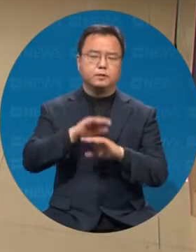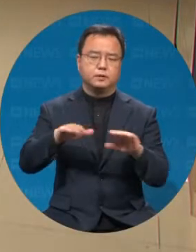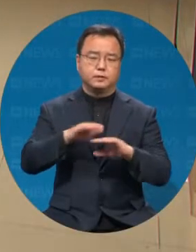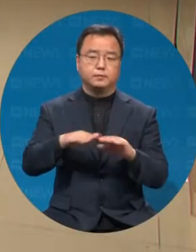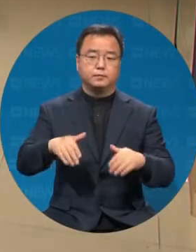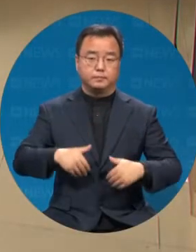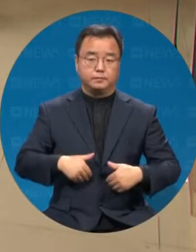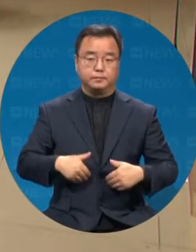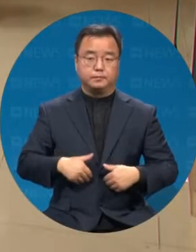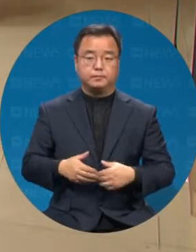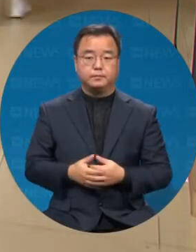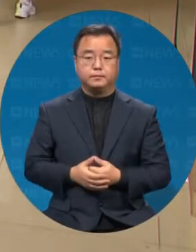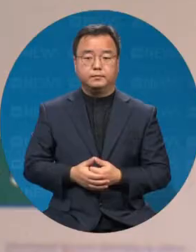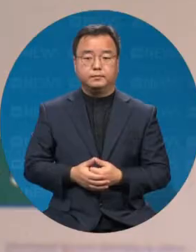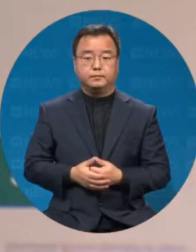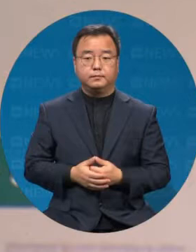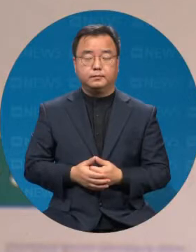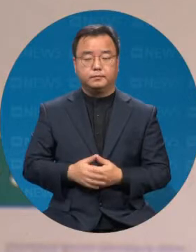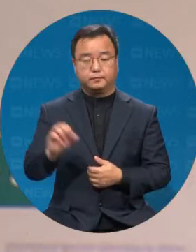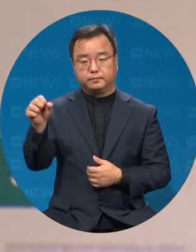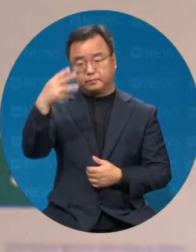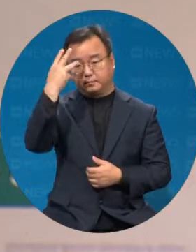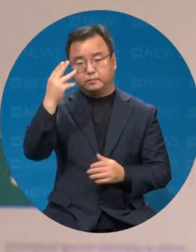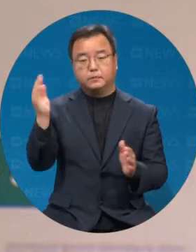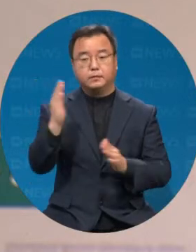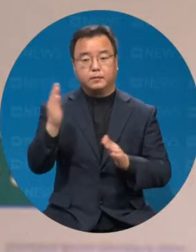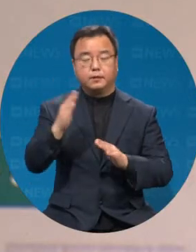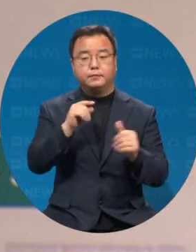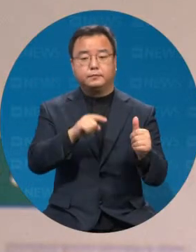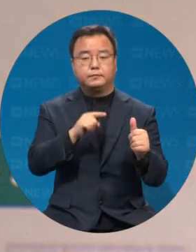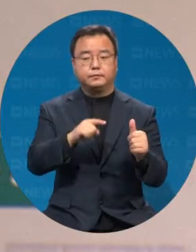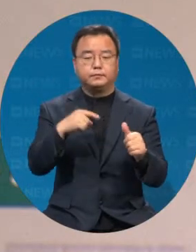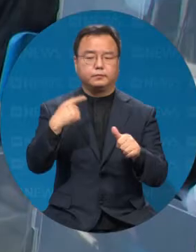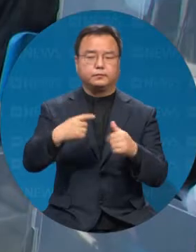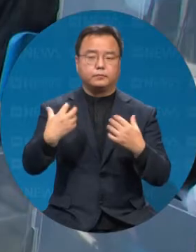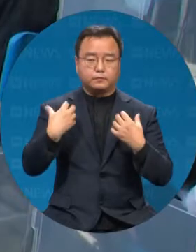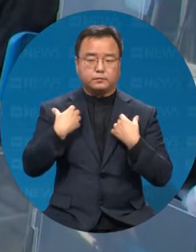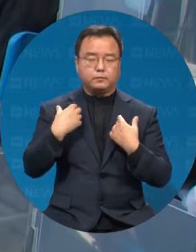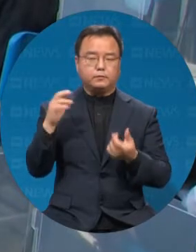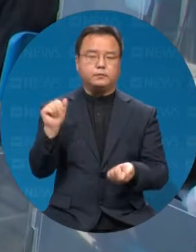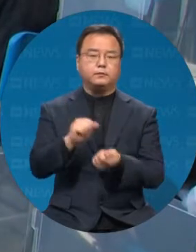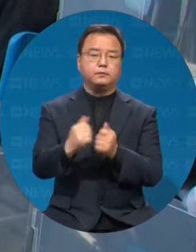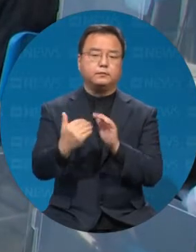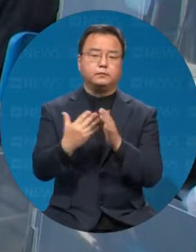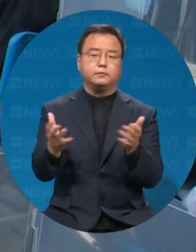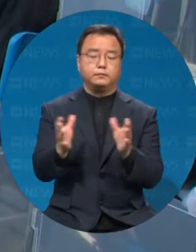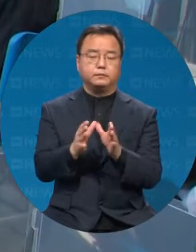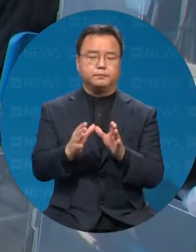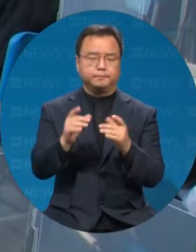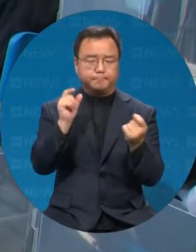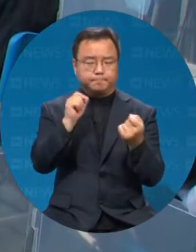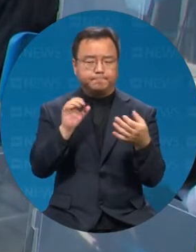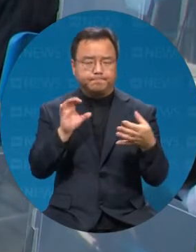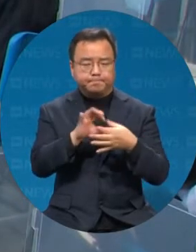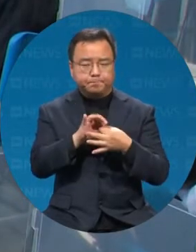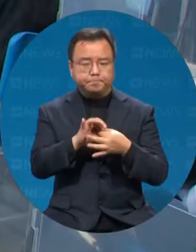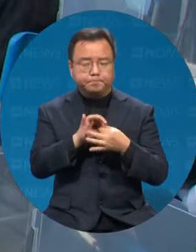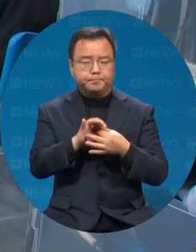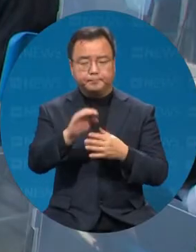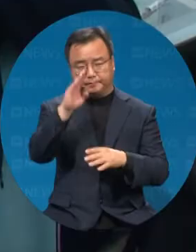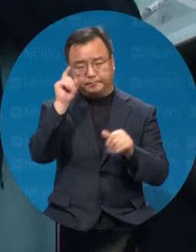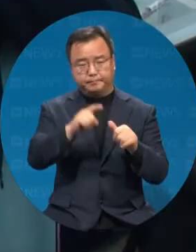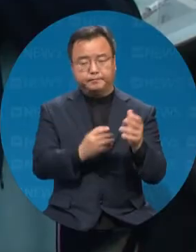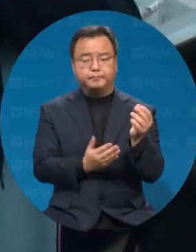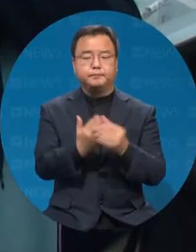지적이 나옵니다 실제로 고 3 수험생의 경우 교육청의 당 역 당국과 긴밀하게 협조하면서 확진 자가 발생하면